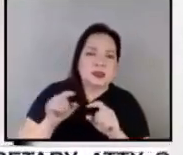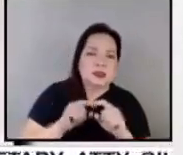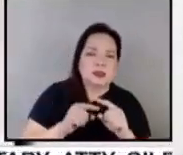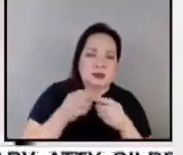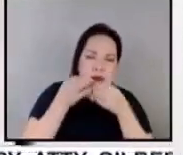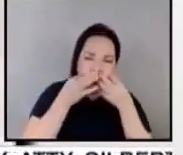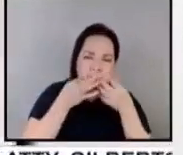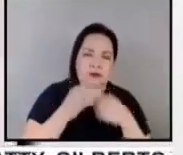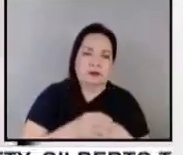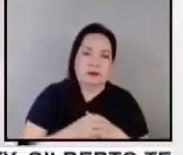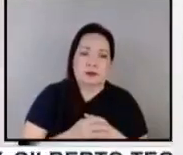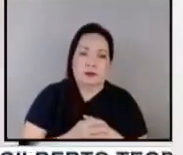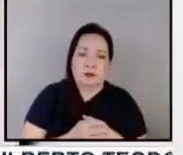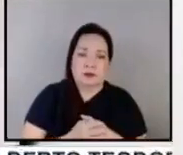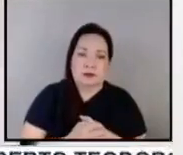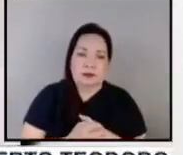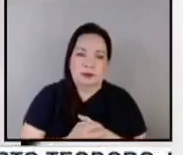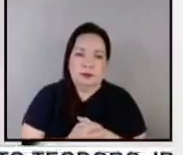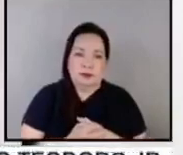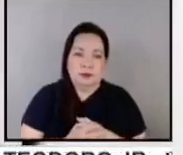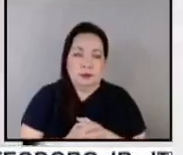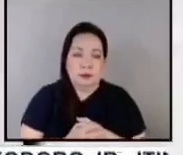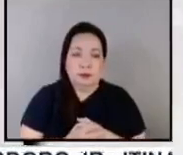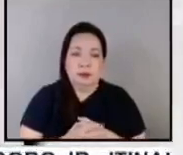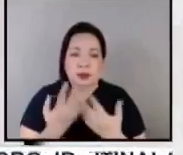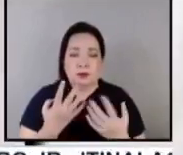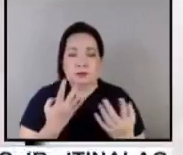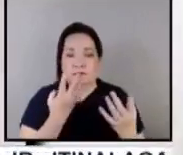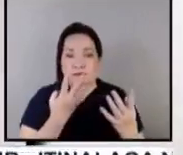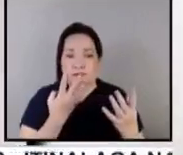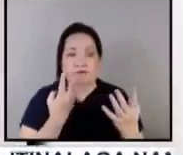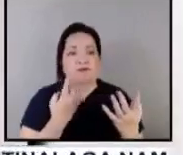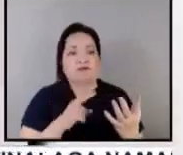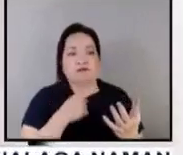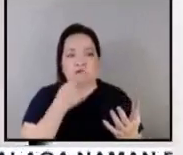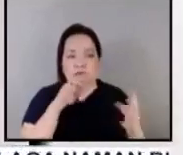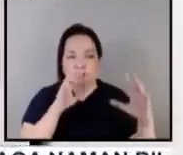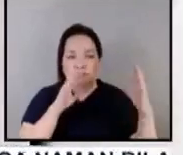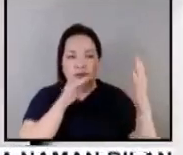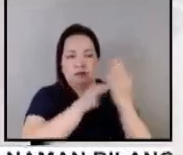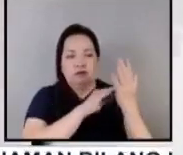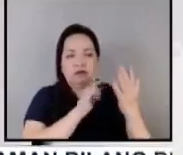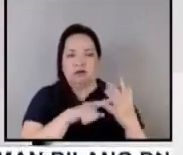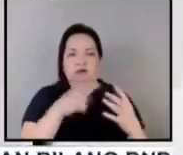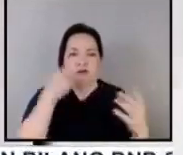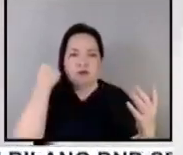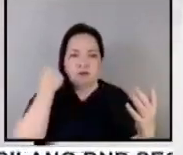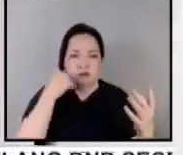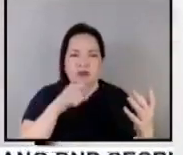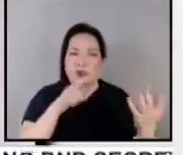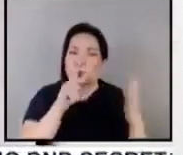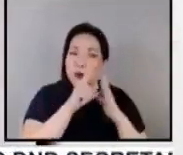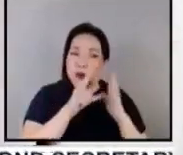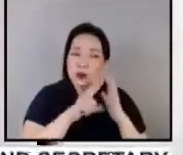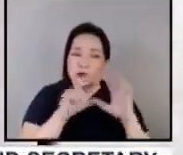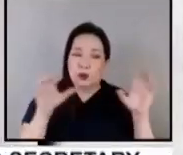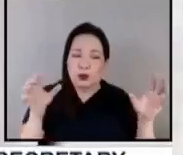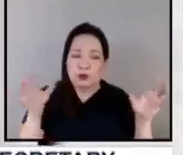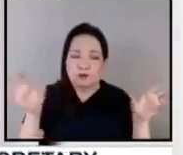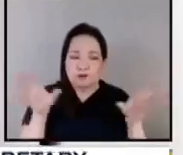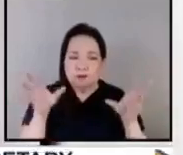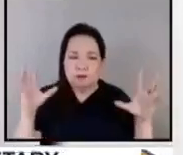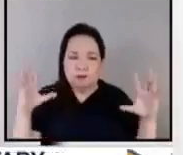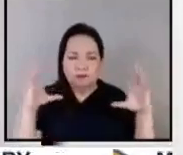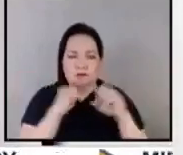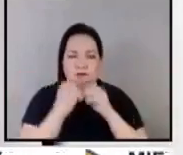sa nasabing operasyon. Sasampahan ng kasong paglabag sa Comprehensive Dangerous Drugs Act of 2002 ang mga naarestong